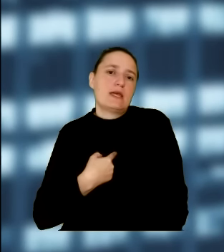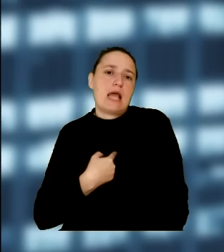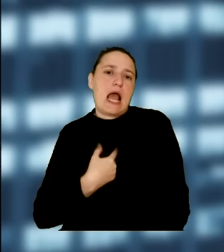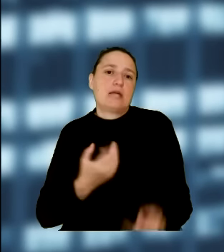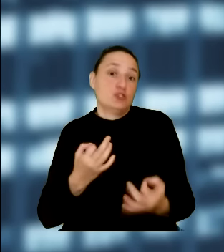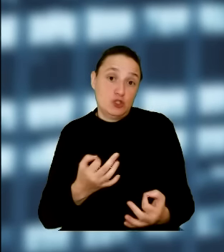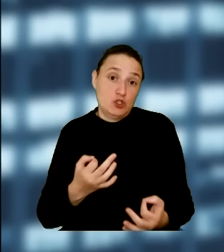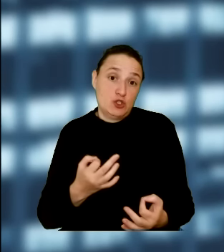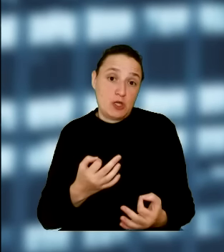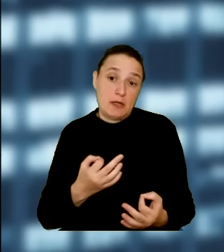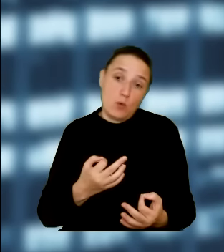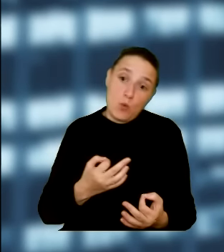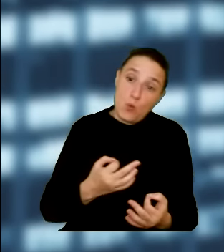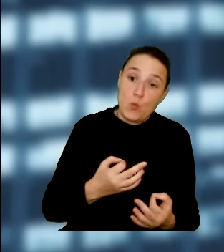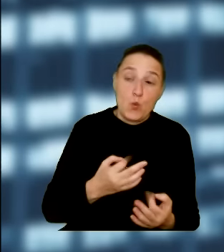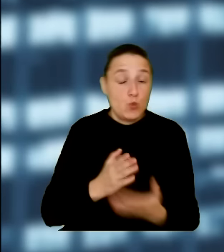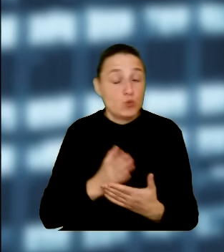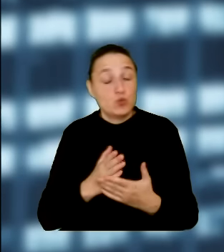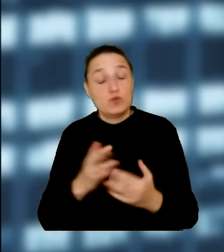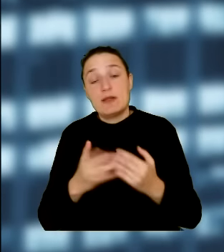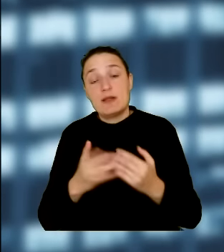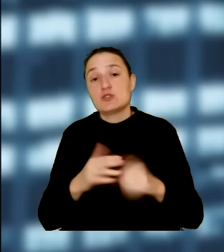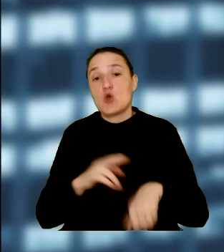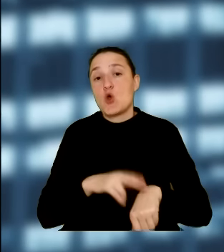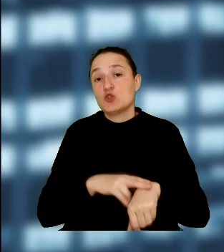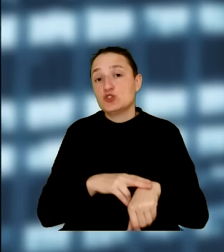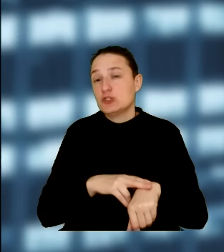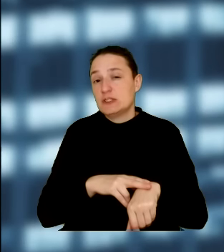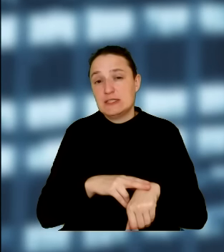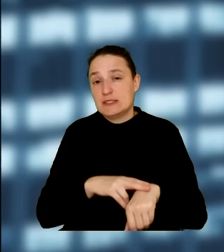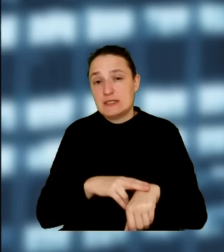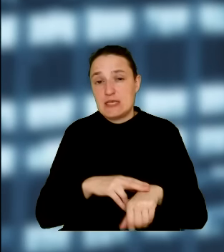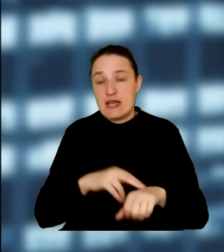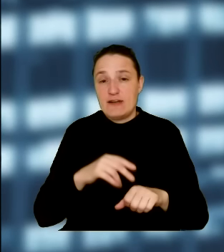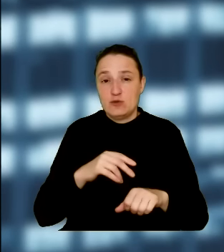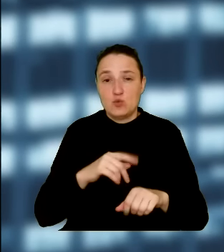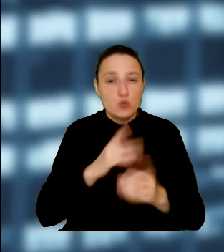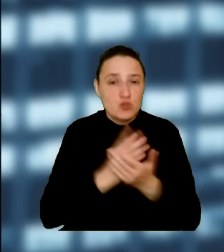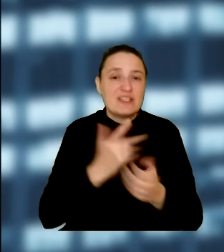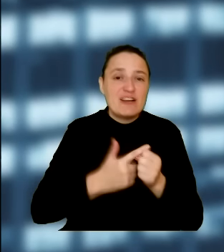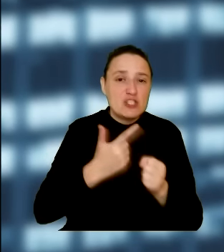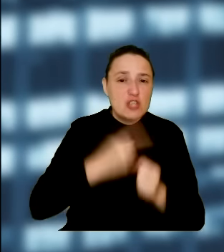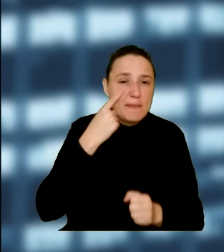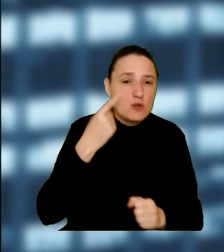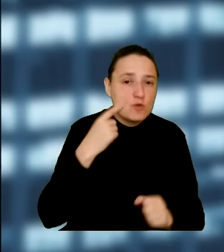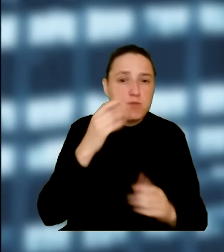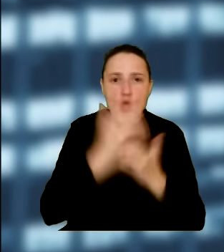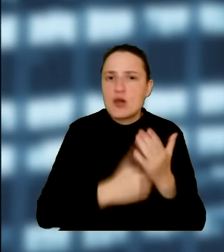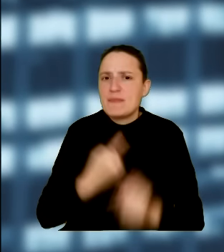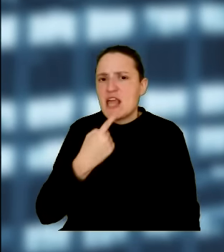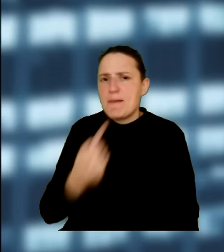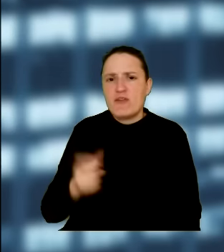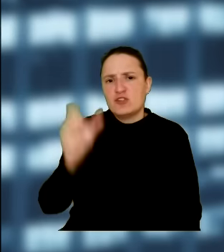już jest no, prawie 20 minuta tego programu, jak nie więcej. Ani razu nie powiedziałem o Tusku, że to